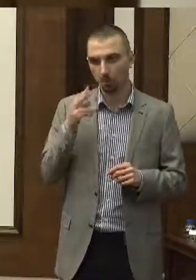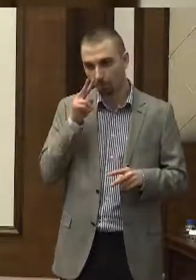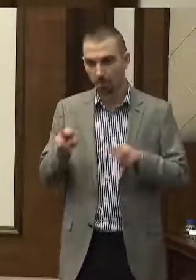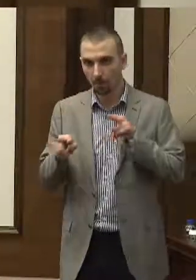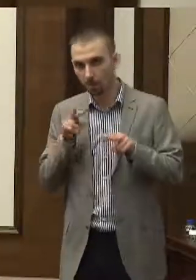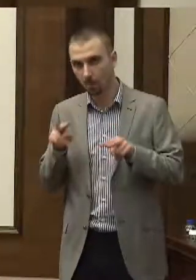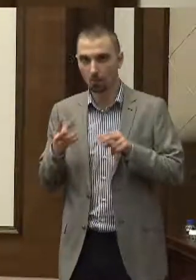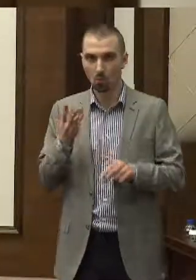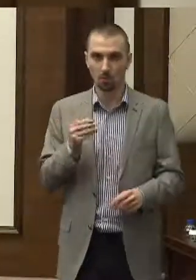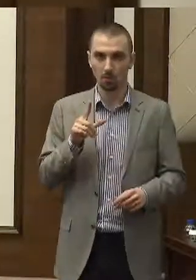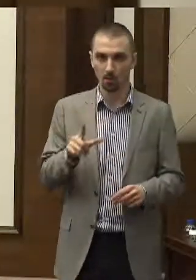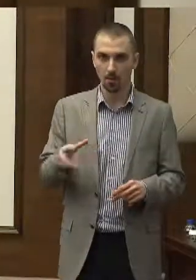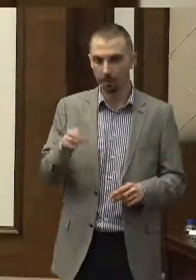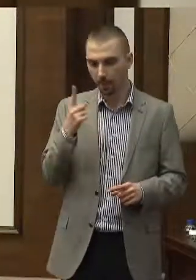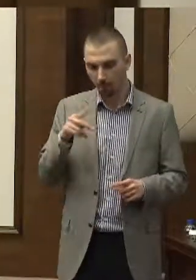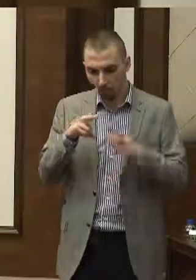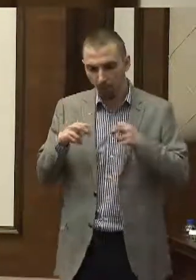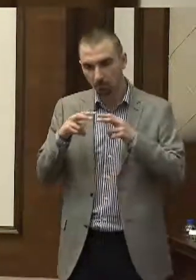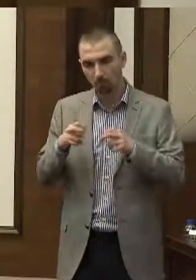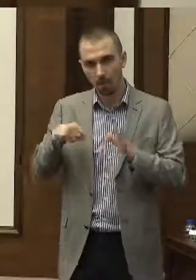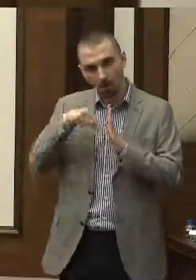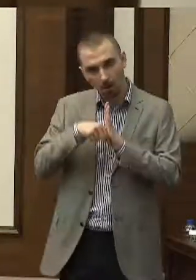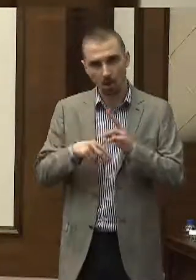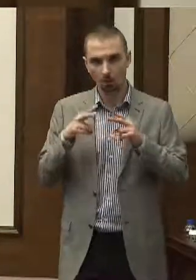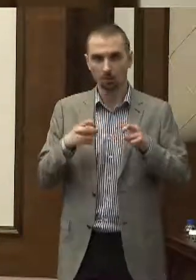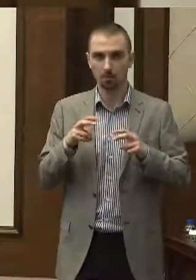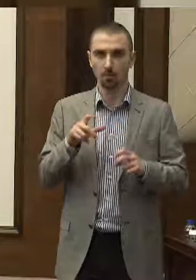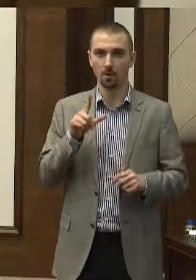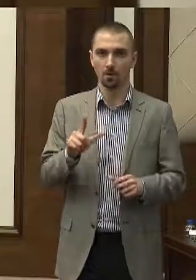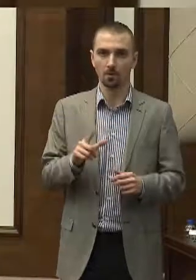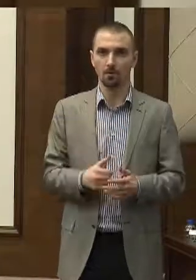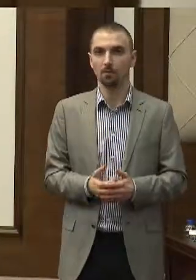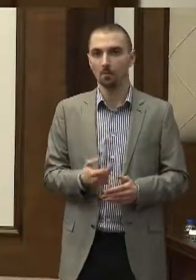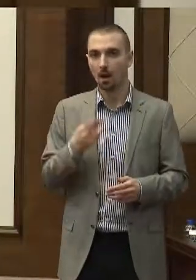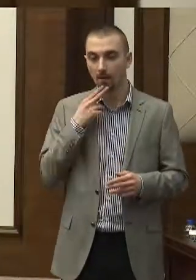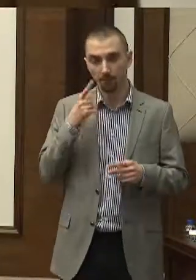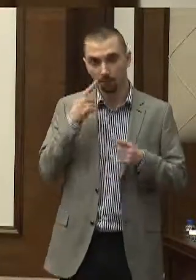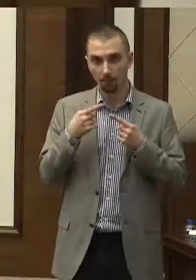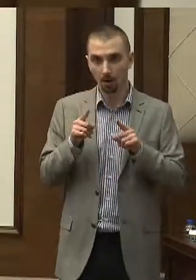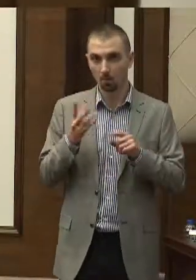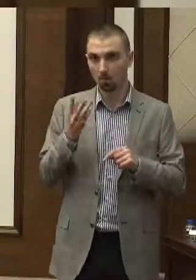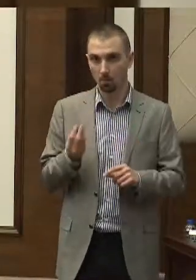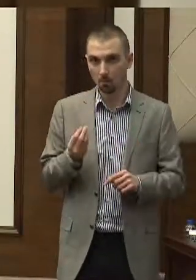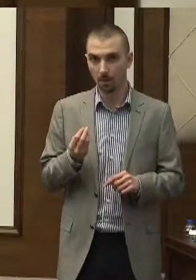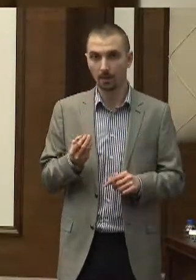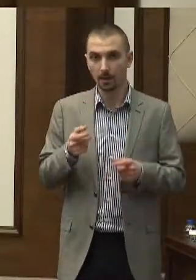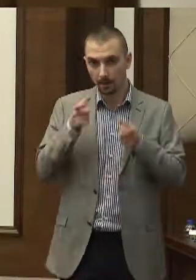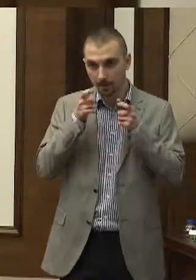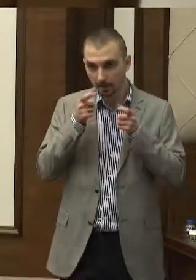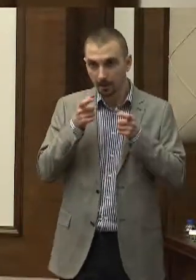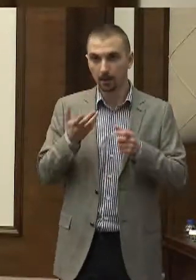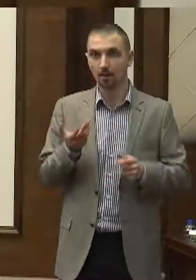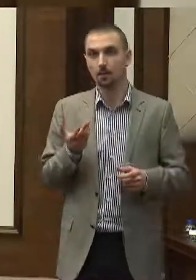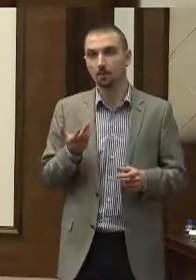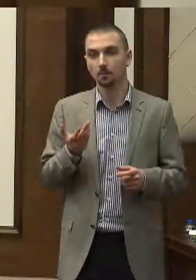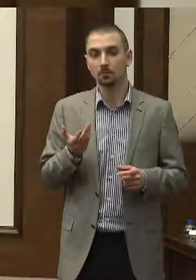ve bir bütün olarak ele alınmalıdır. Oysa kadınlar farkındalık yaratmada detaycı ve dikkatli